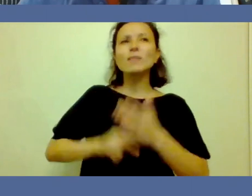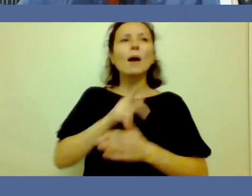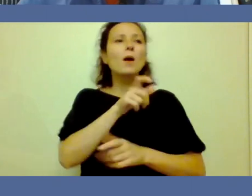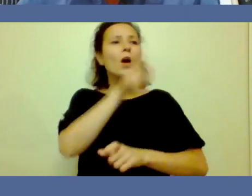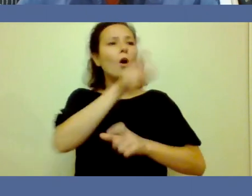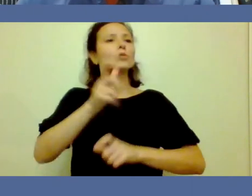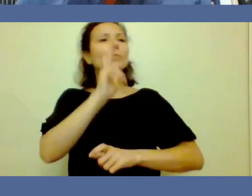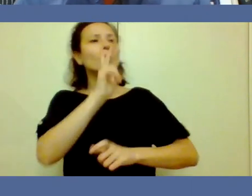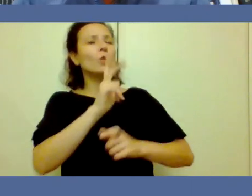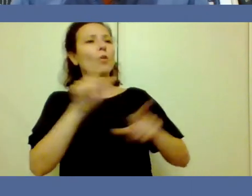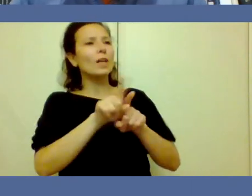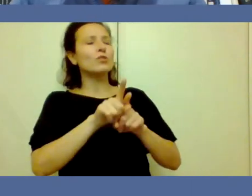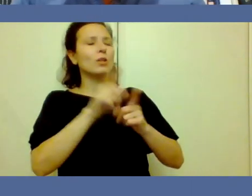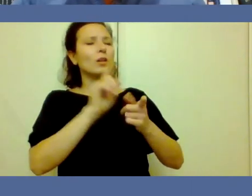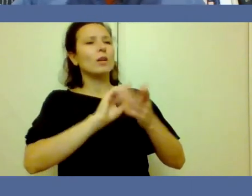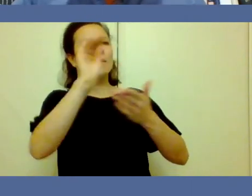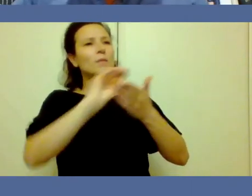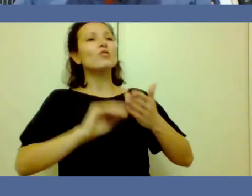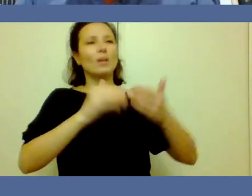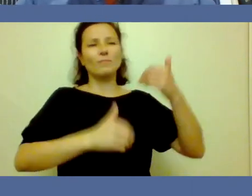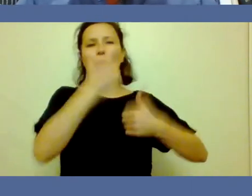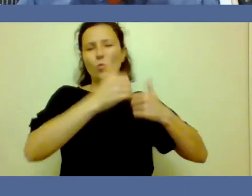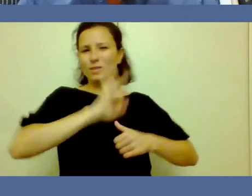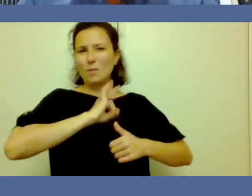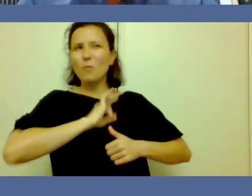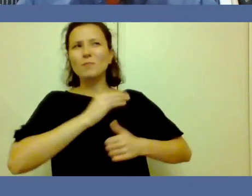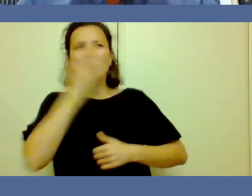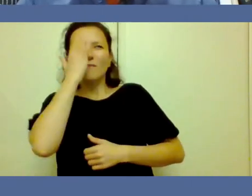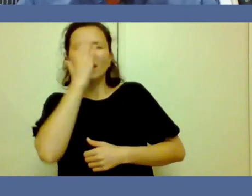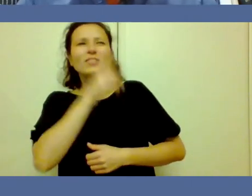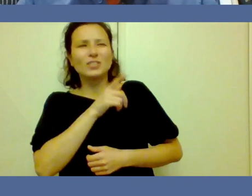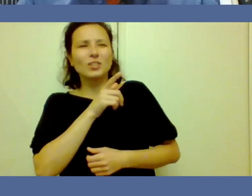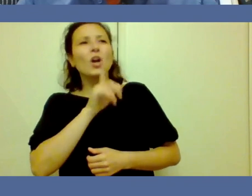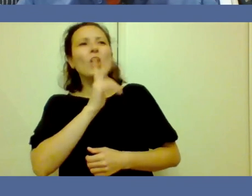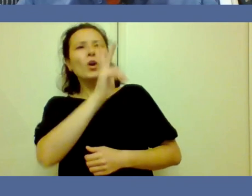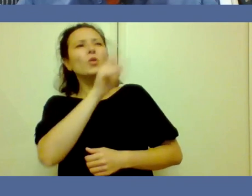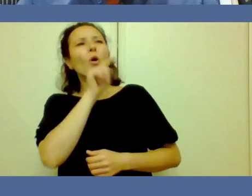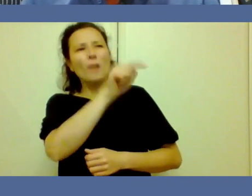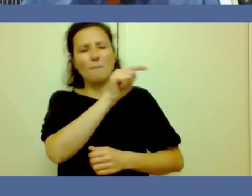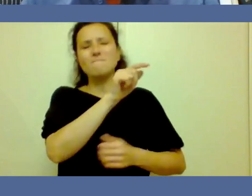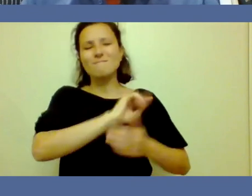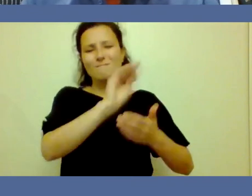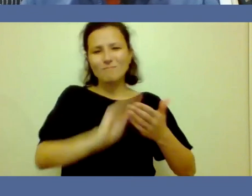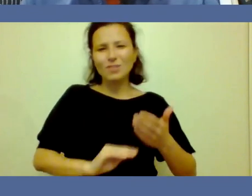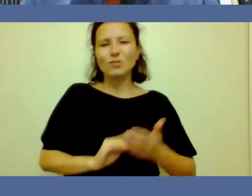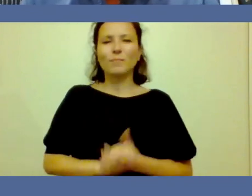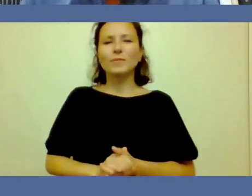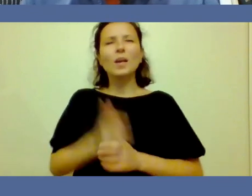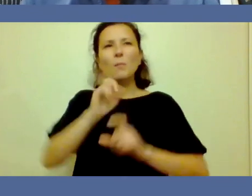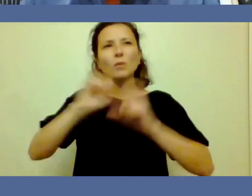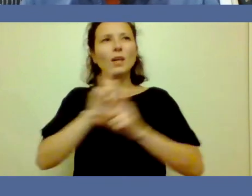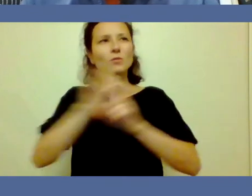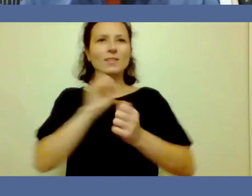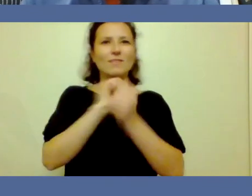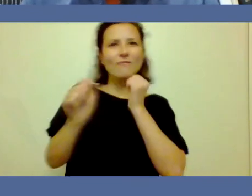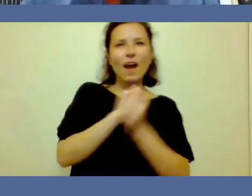żeby wiedzieć, z kim walczę, bo to jest tak, że cały czas odbywa się pewien rodzaj walki o